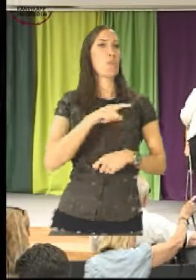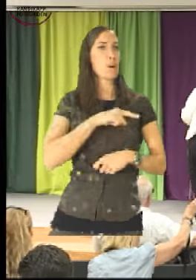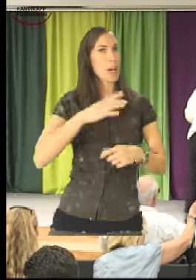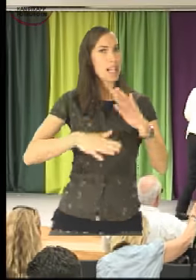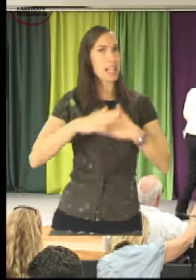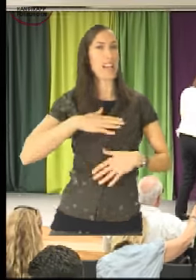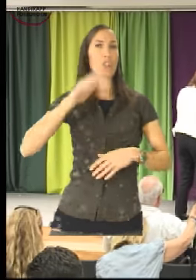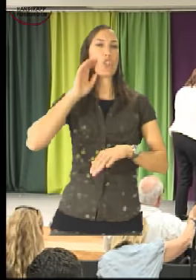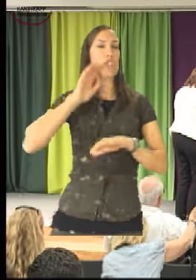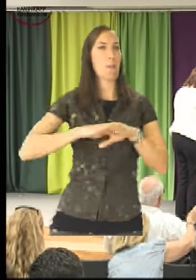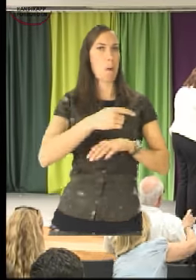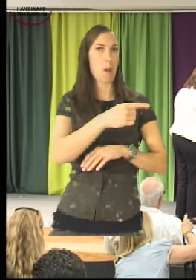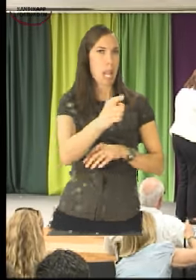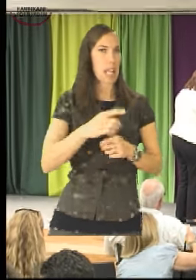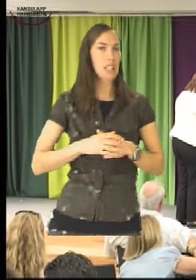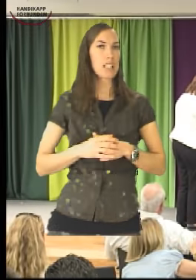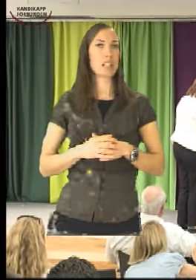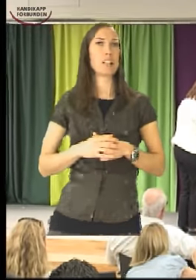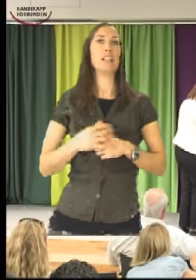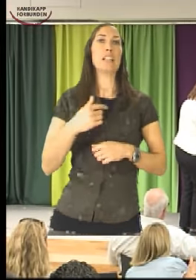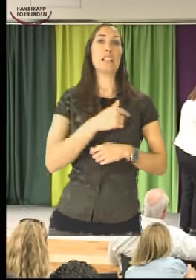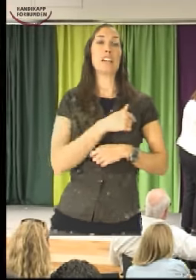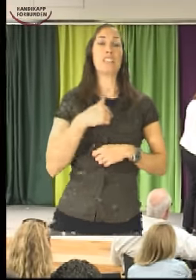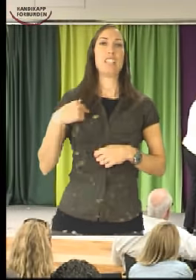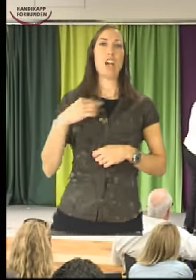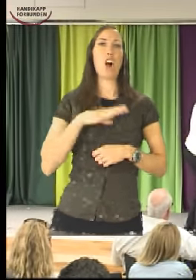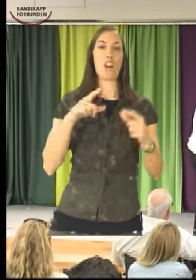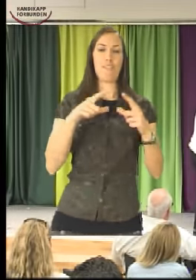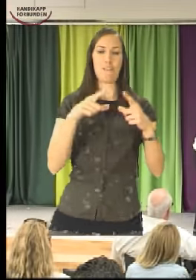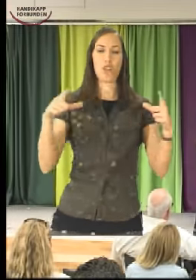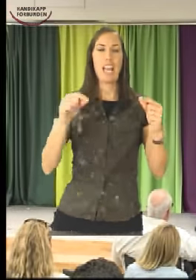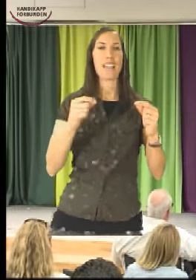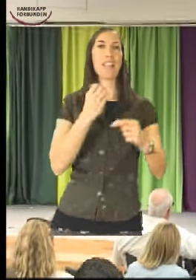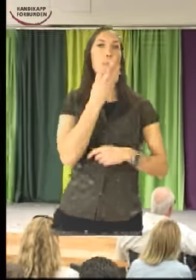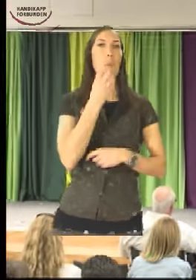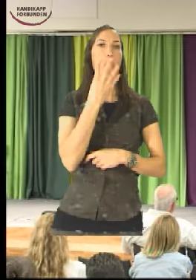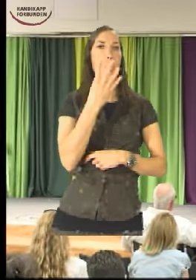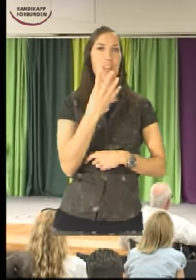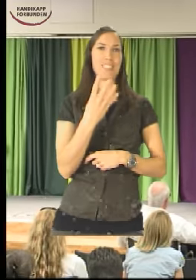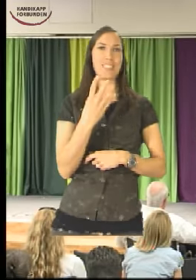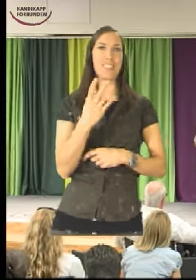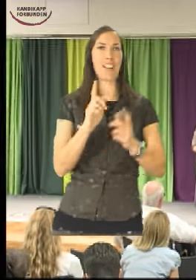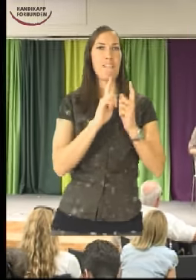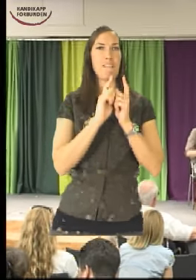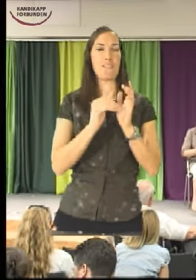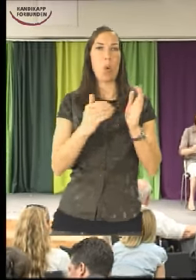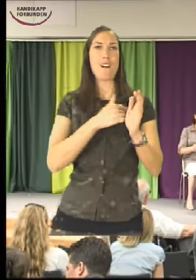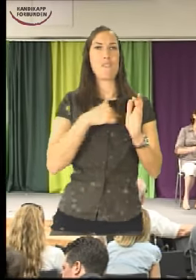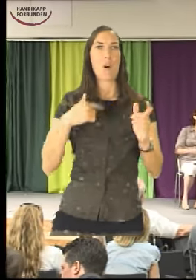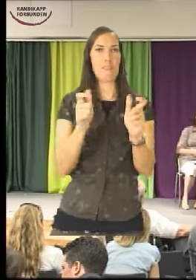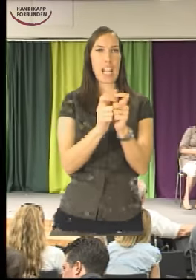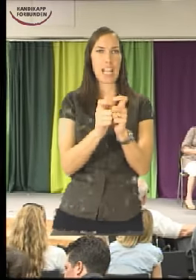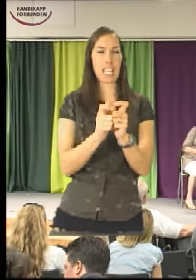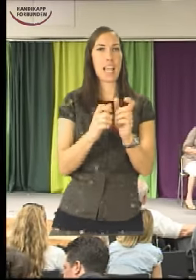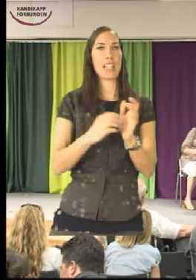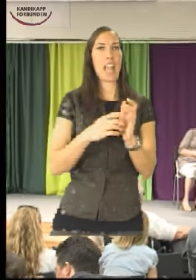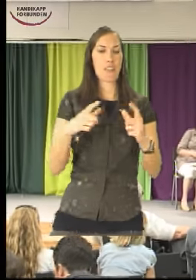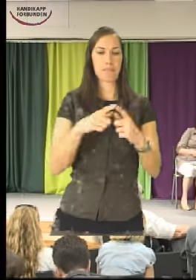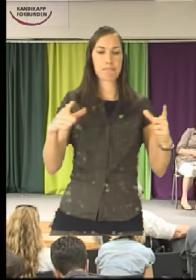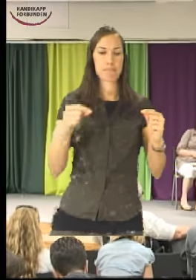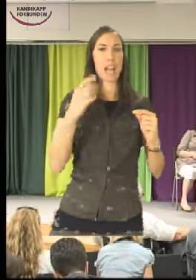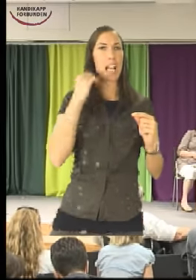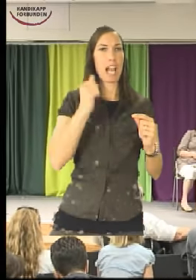att lyssna på er. Och vi har som sagt de här fyrkantiga blommorna i vår förening för att de kan man omsätta